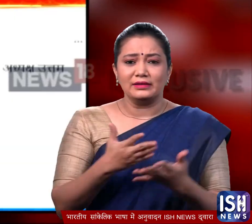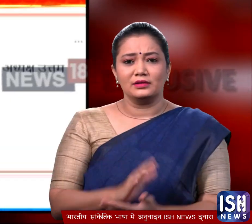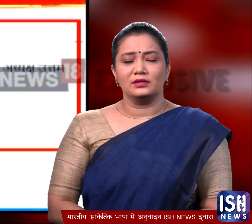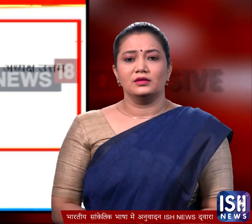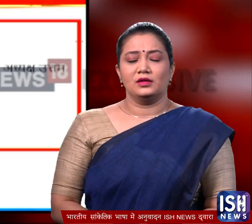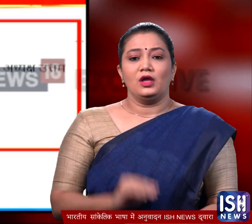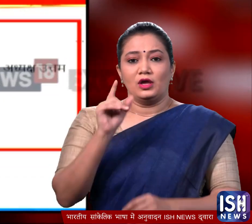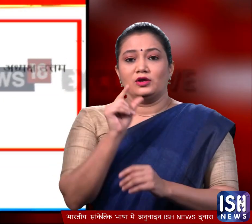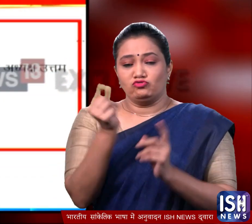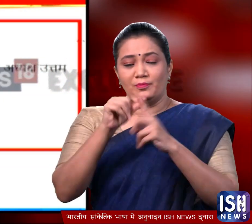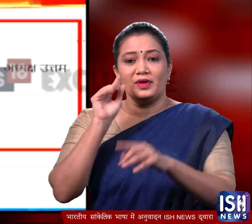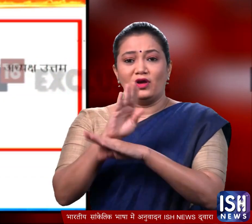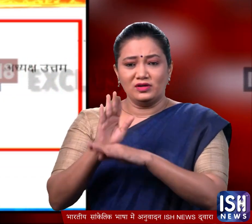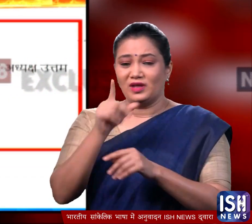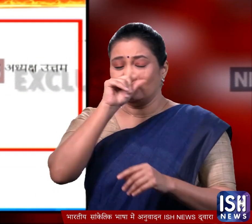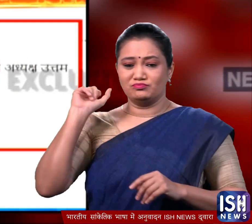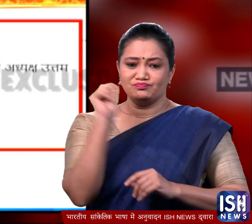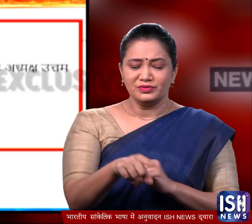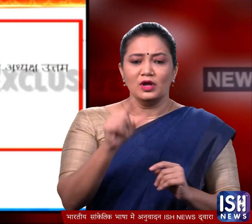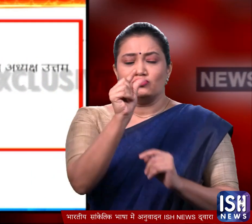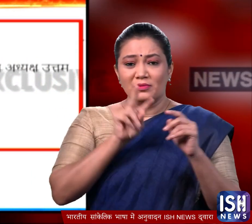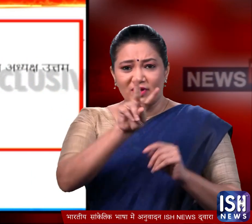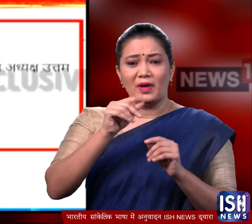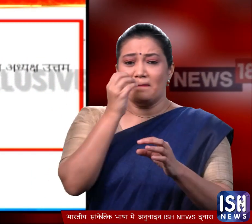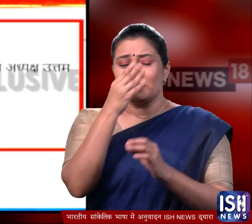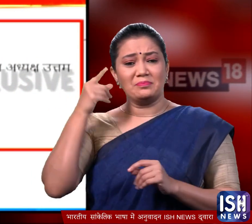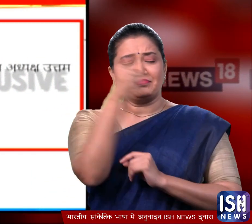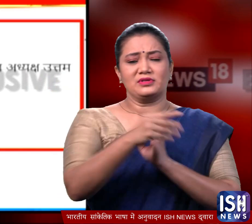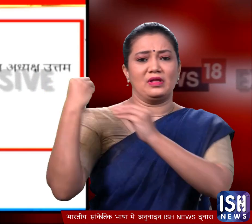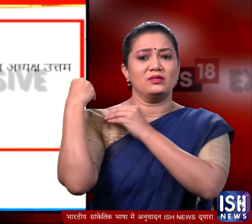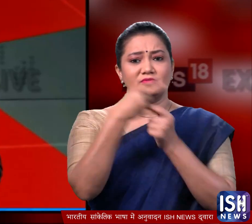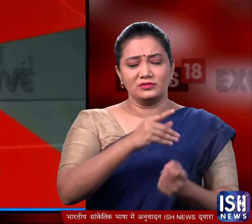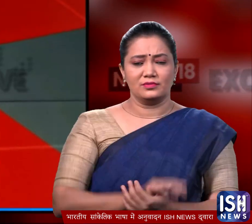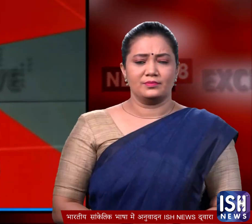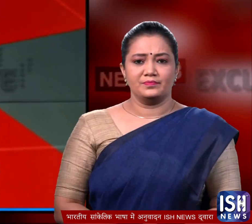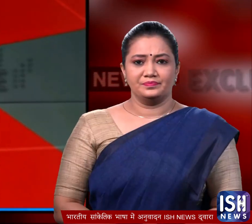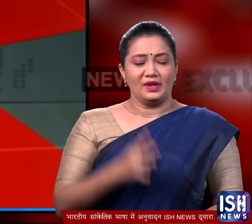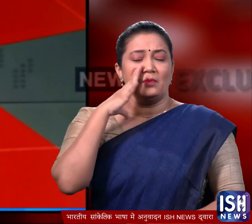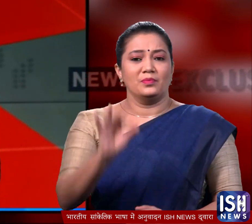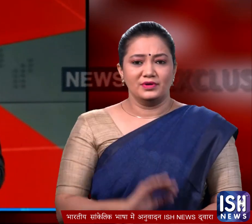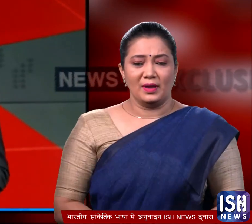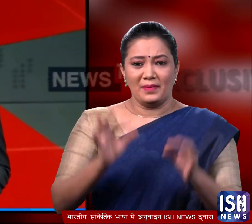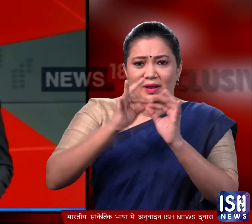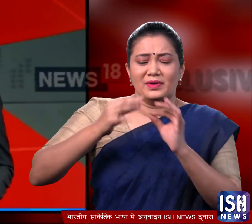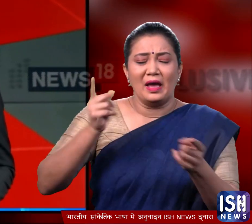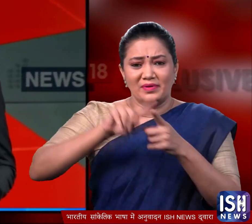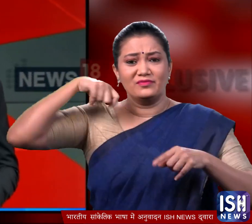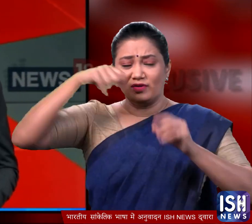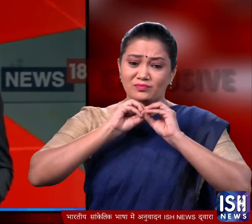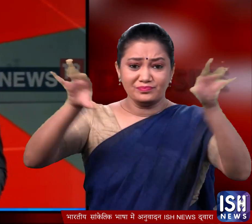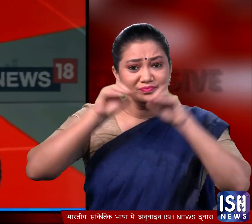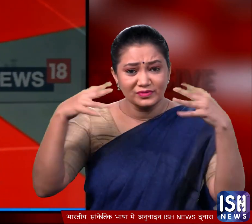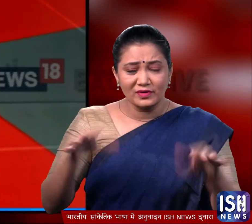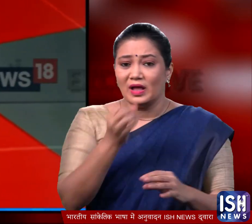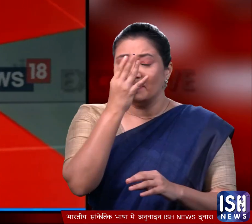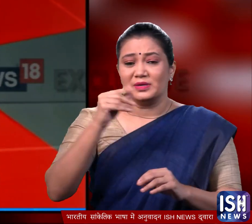मिल गया। उत्तर प्रदेश कांग्रेस ने ट्वीट कर उत्तम वर्मा के बहाने बीजेपी पर निशाना साधा। सौभाग्य की एक बात है कि बाराबंकी का वीडियो वायरल